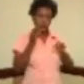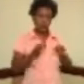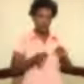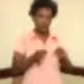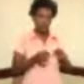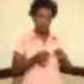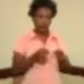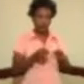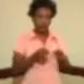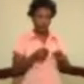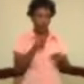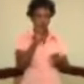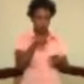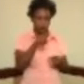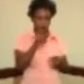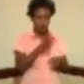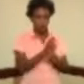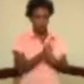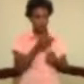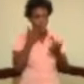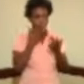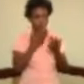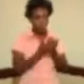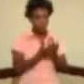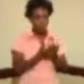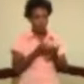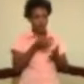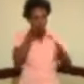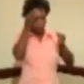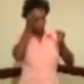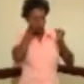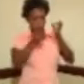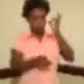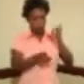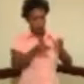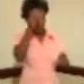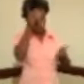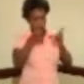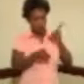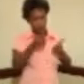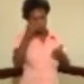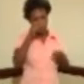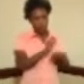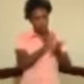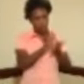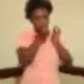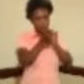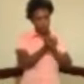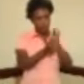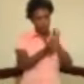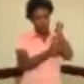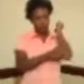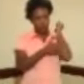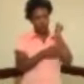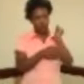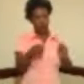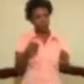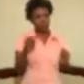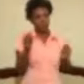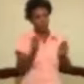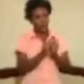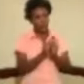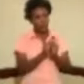décision, mais faut nous prendre bonne décision. Changement nous et nous mène nous lié. Et m'a dit nous que c'est avec plaisir que nous